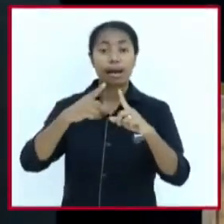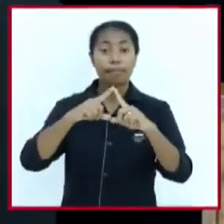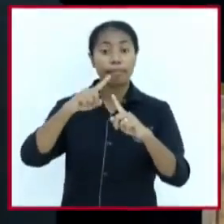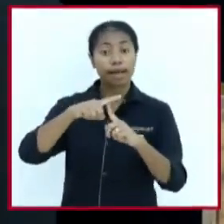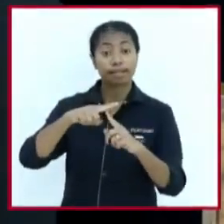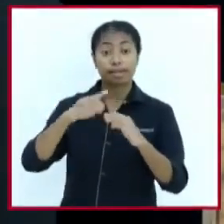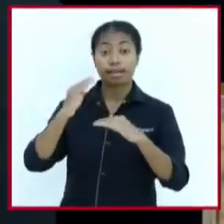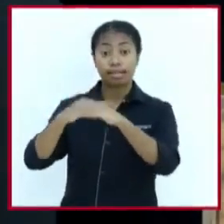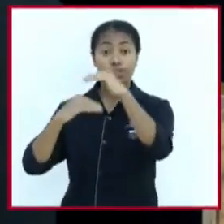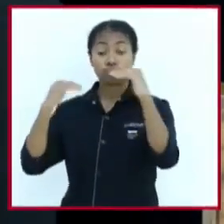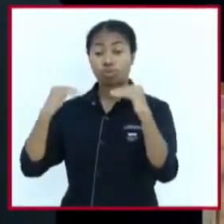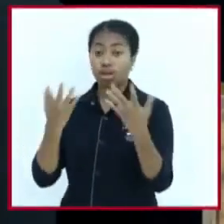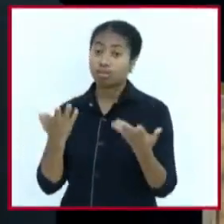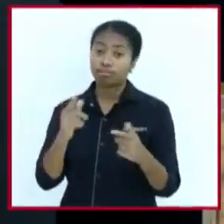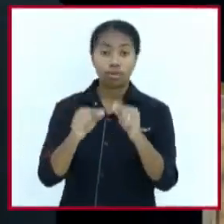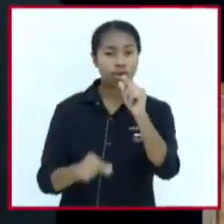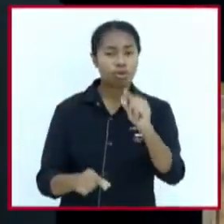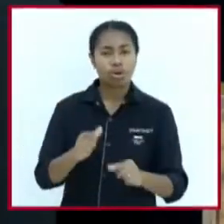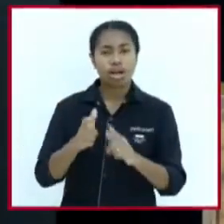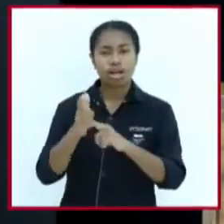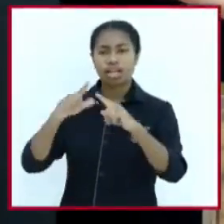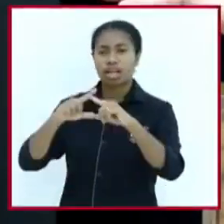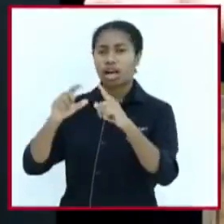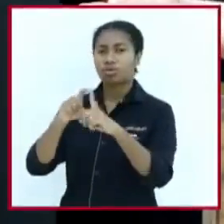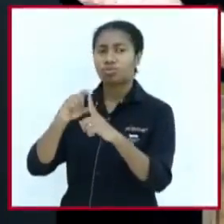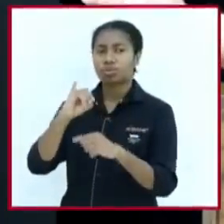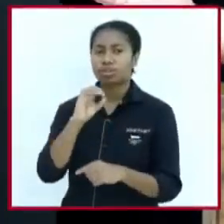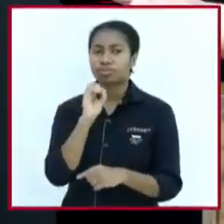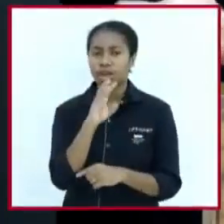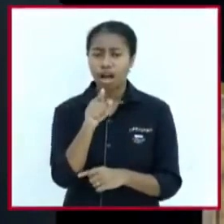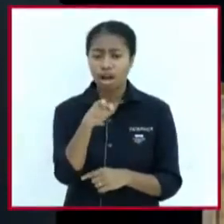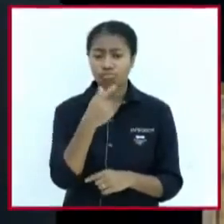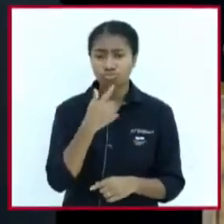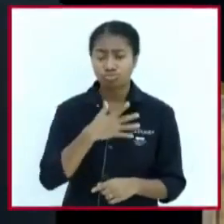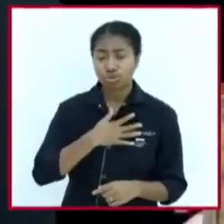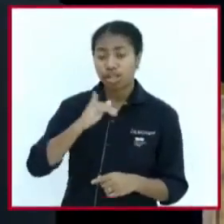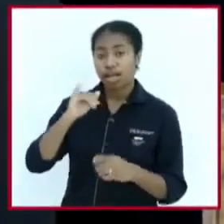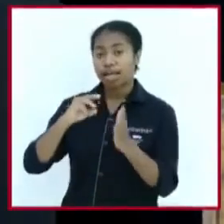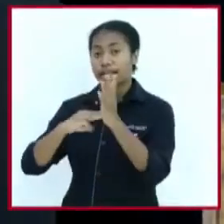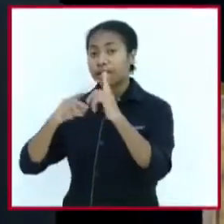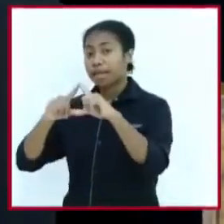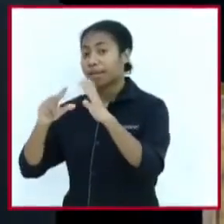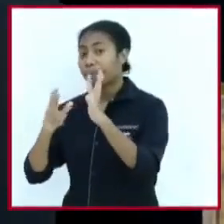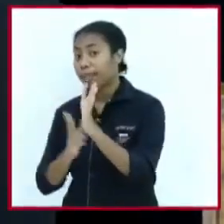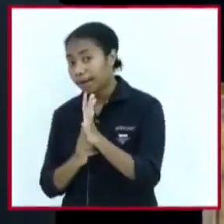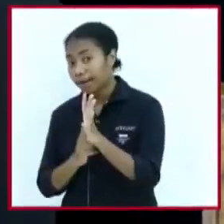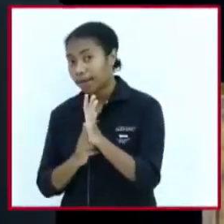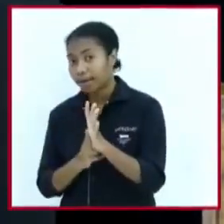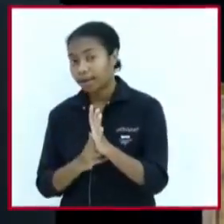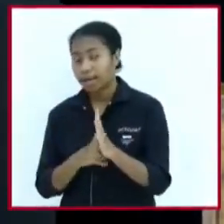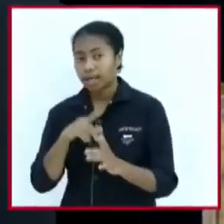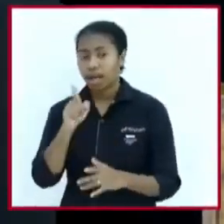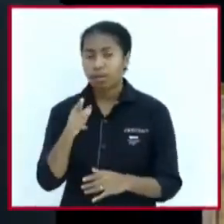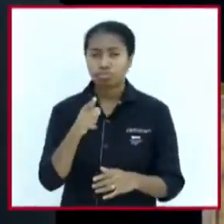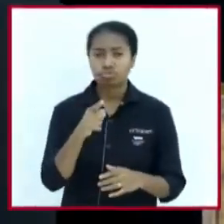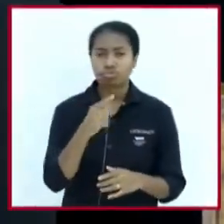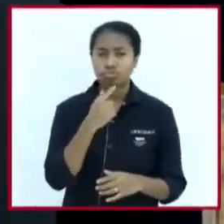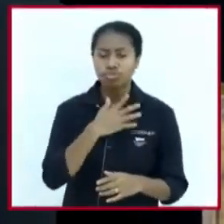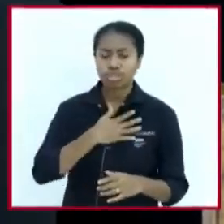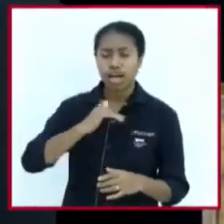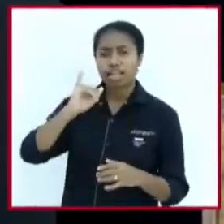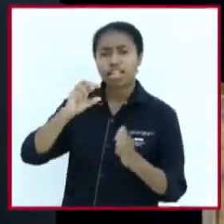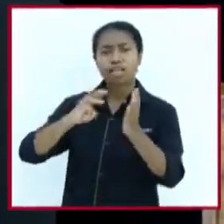lalu orang Yahudi bilang kami Nah Imam sistem keimaman Kami punya imam